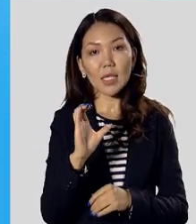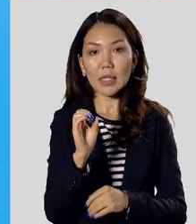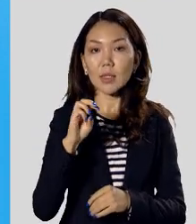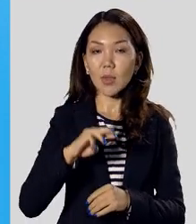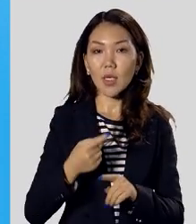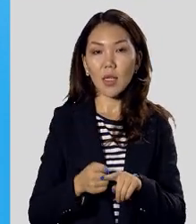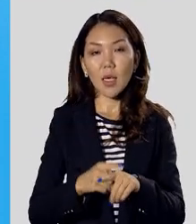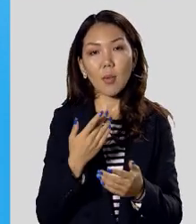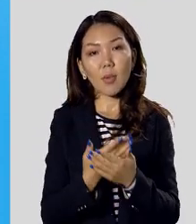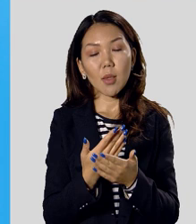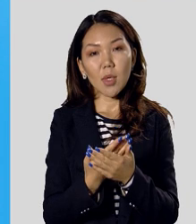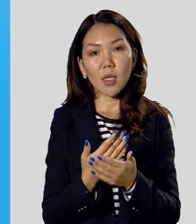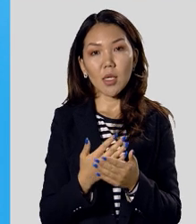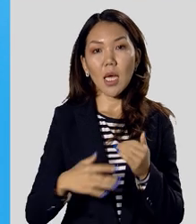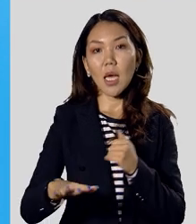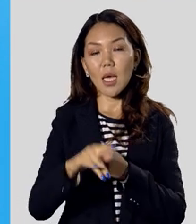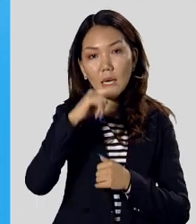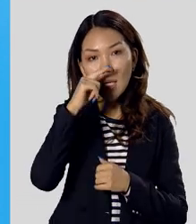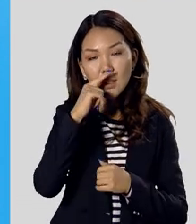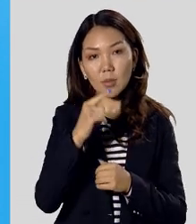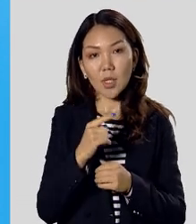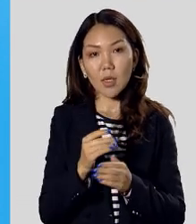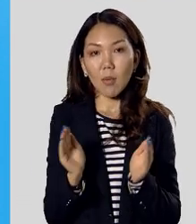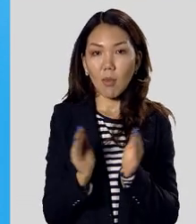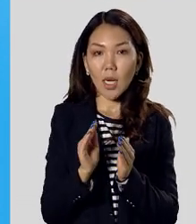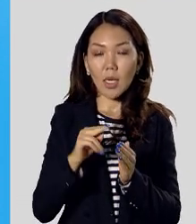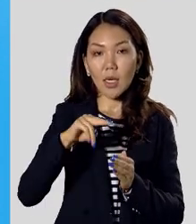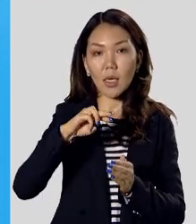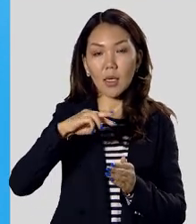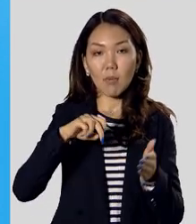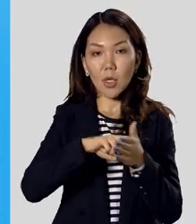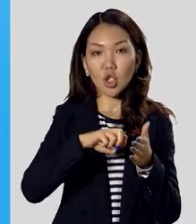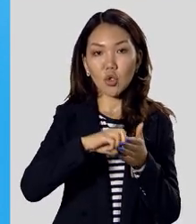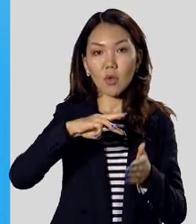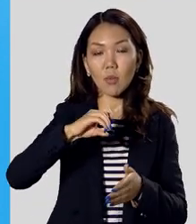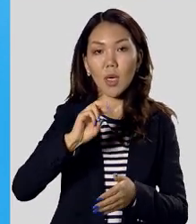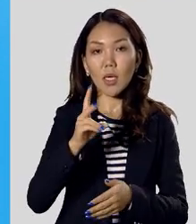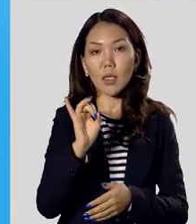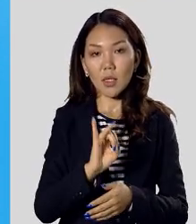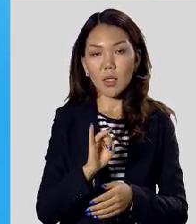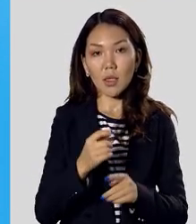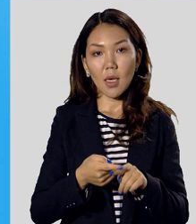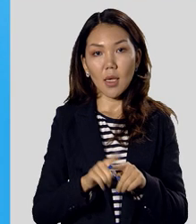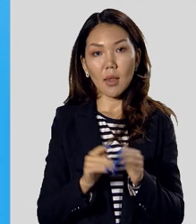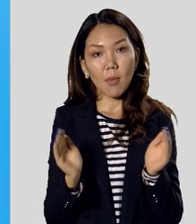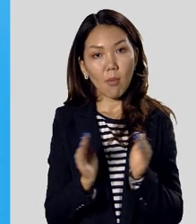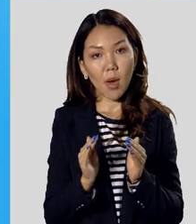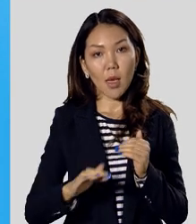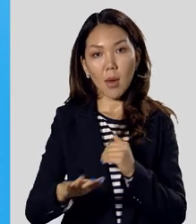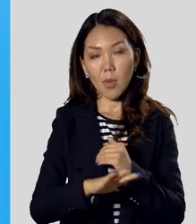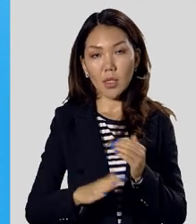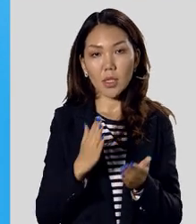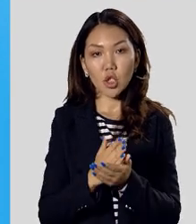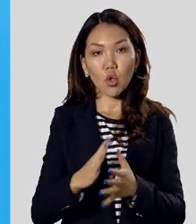Это приблизительно размер небольшой почтовой марки. На этой маленькой поверхности вмещается